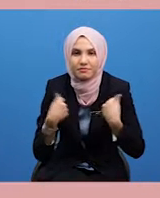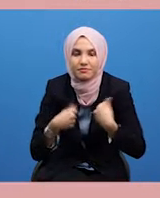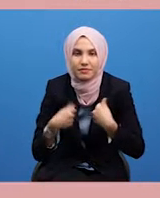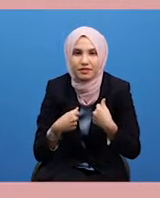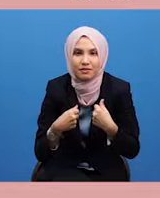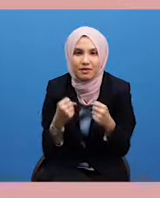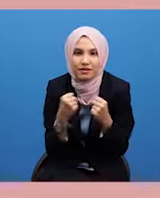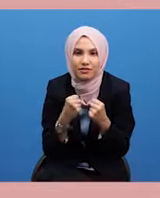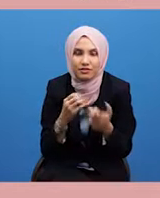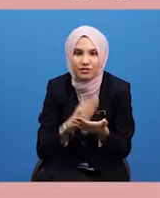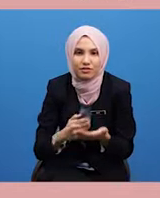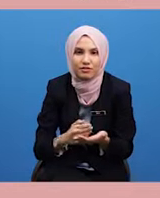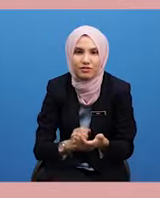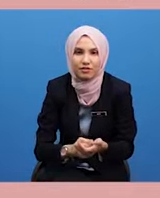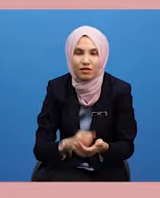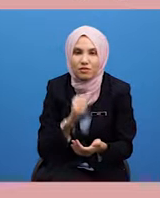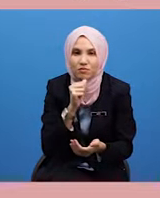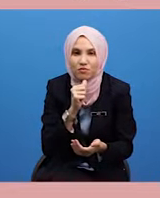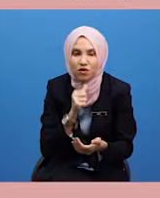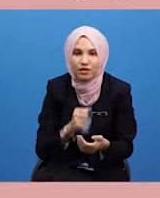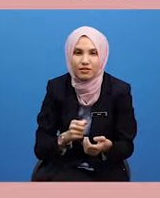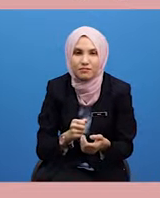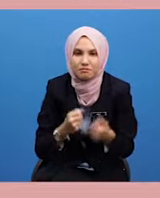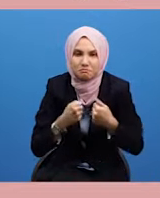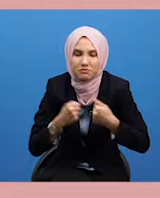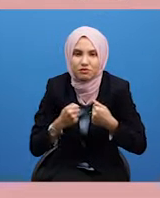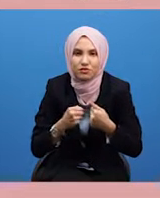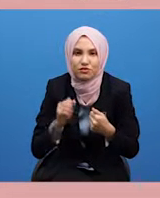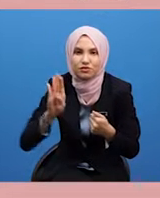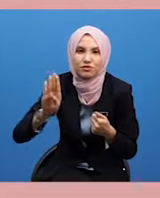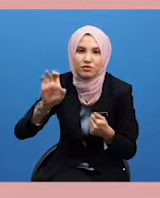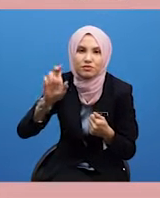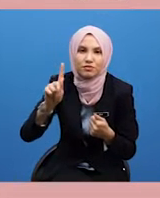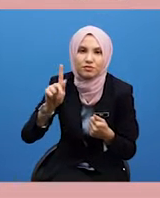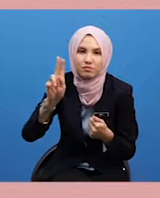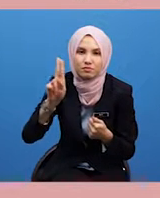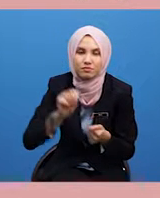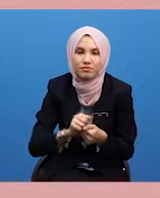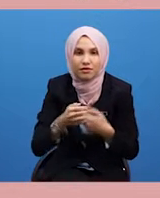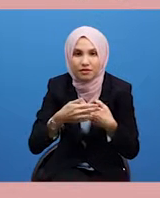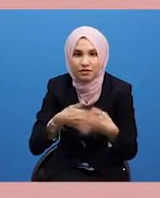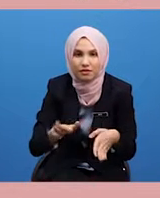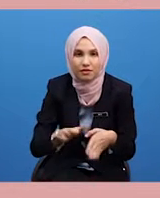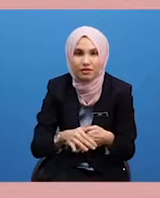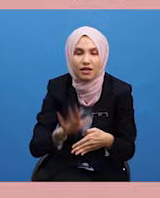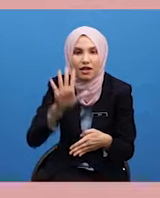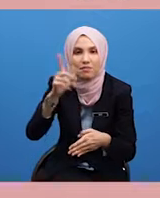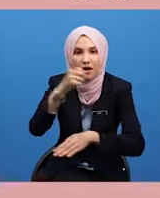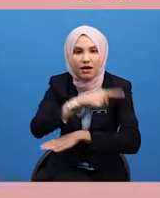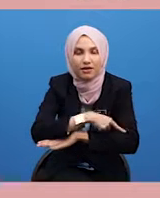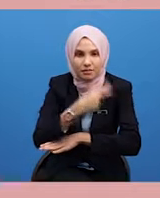sejuk, bukan bahagian sejuk beku. Setelah 5 hari, perhatikan apa yang telah berlaku